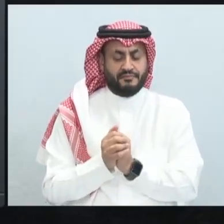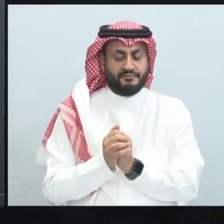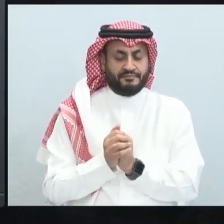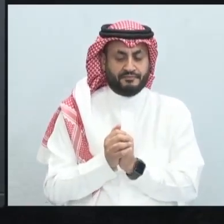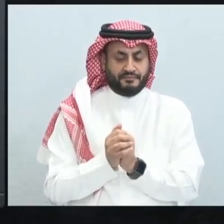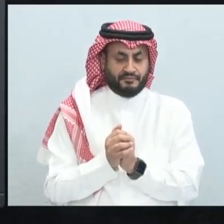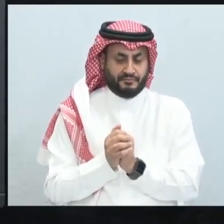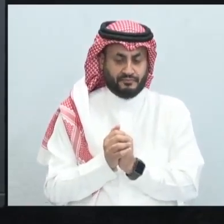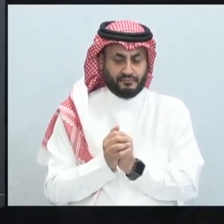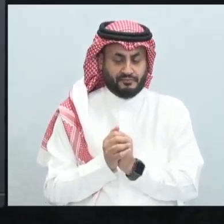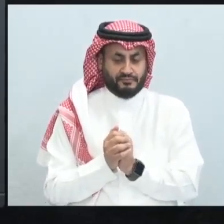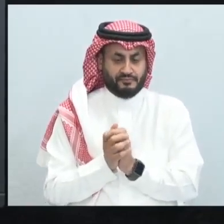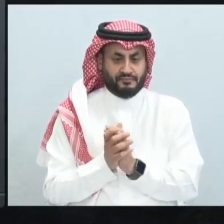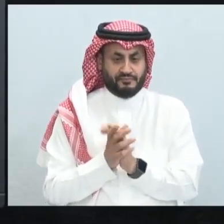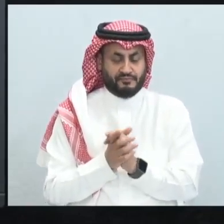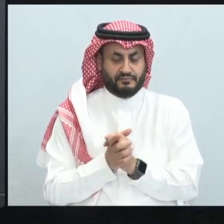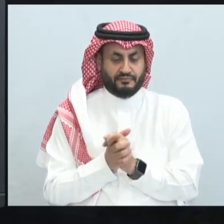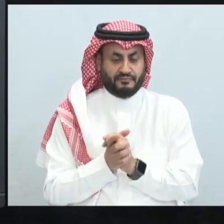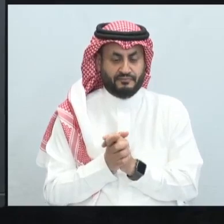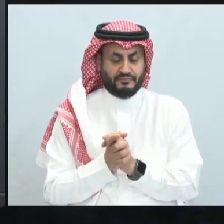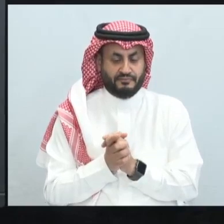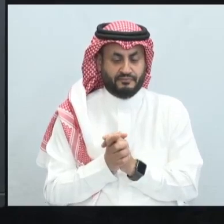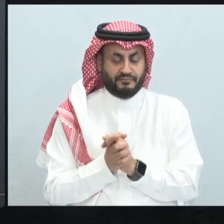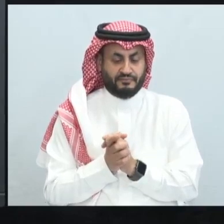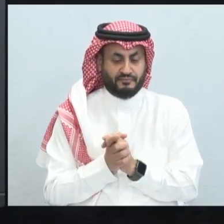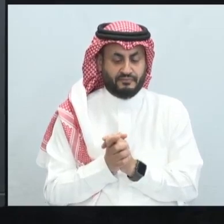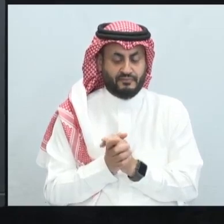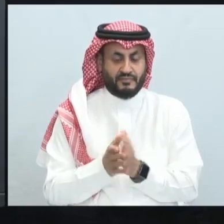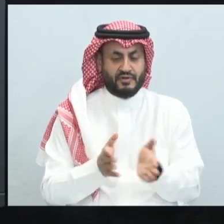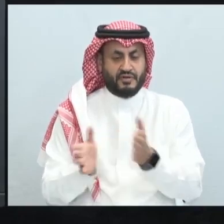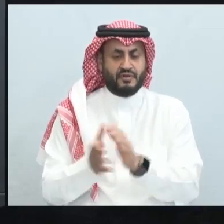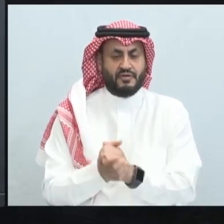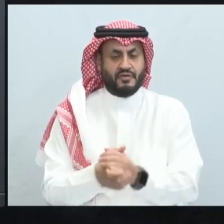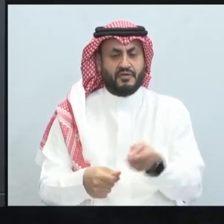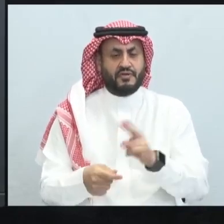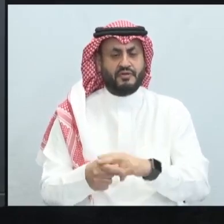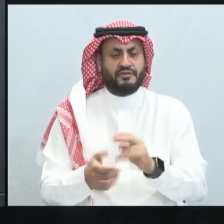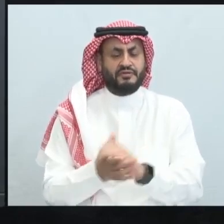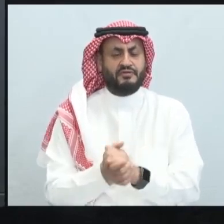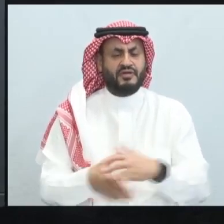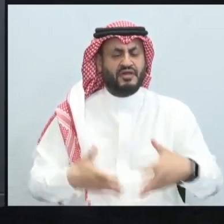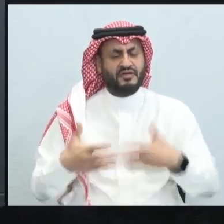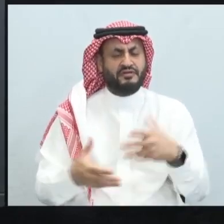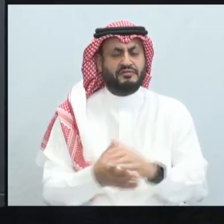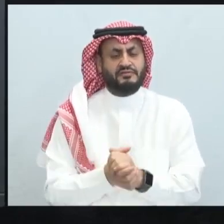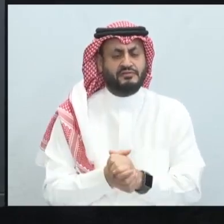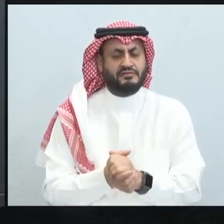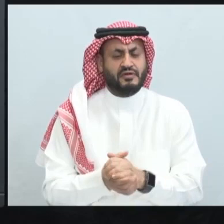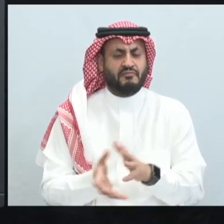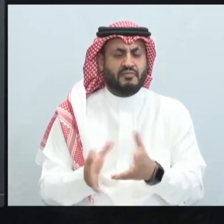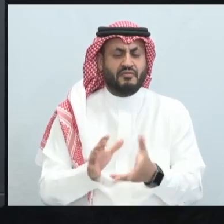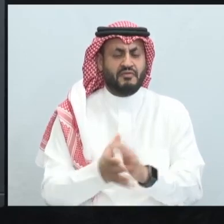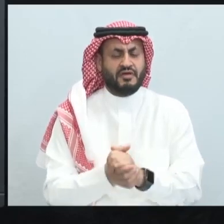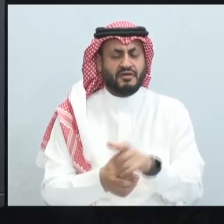فقد احتملوا بهتانا واثما مبينا ايضا من الامور التي تحصل عند المزاح ربما يكون